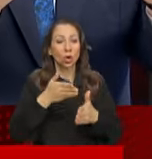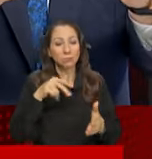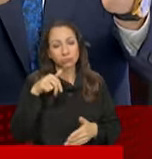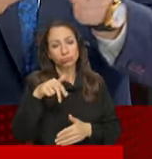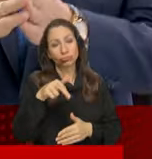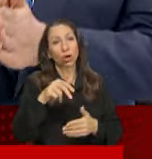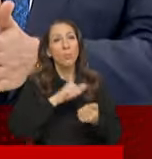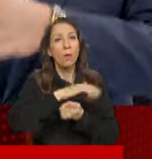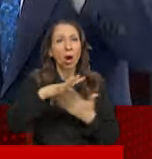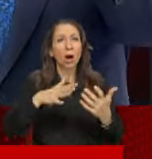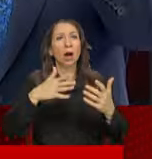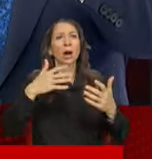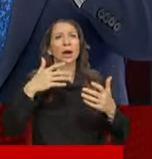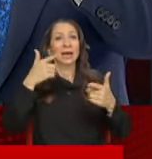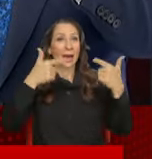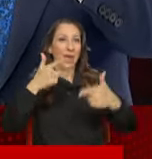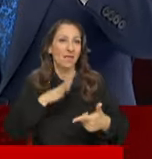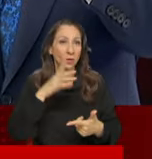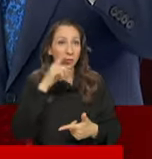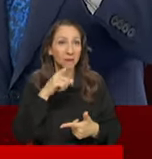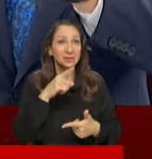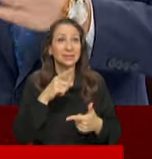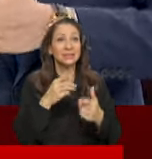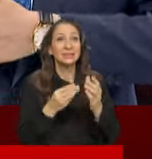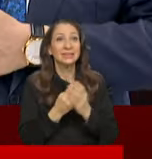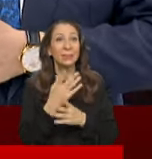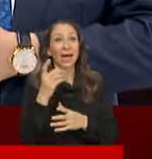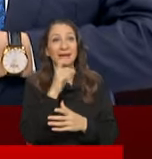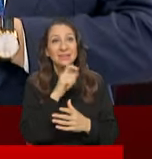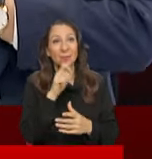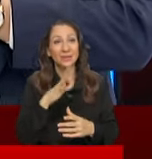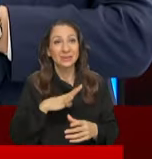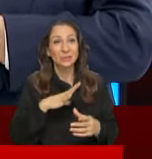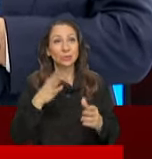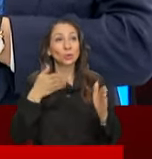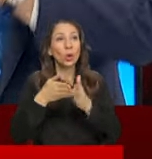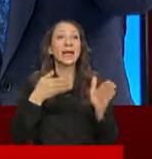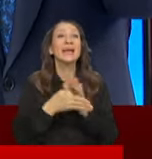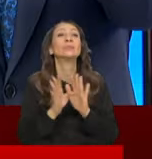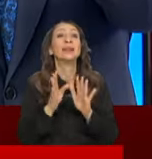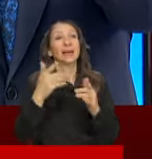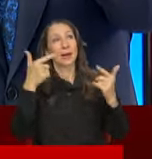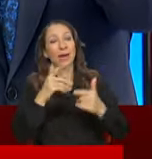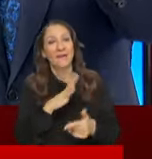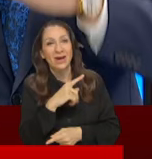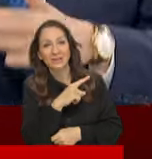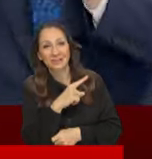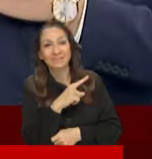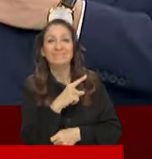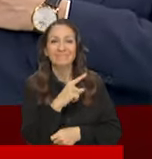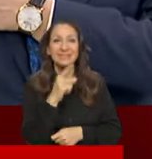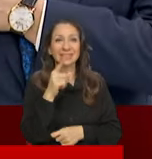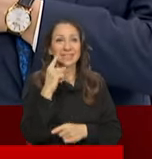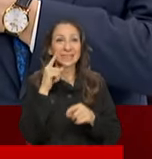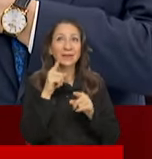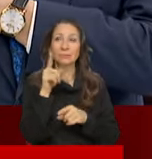girdiğinizde sokak kamera sistemi olduğu için e sabahleyin yanlış yapmak isteyen o sokağa giremeyecek Çünkü kamera var orada ve siz sen